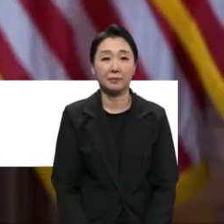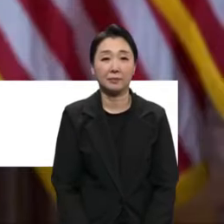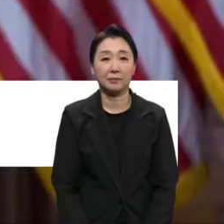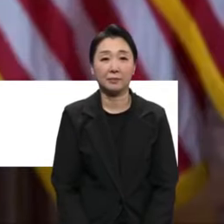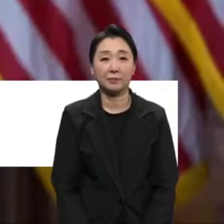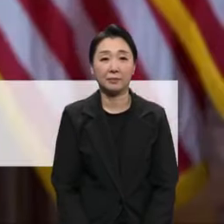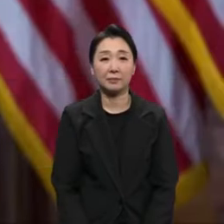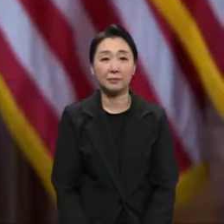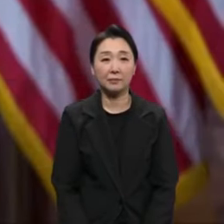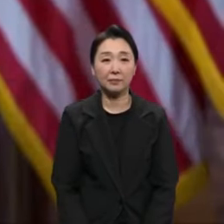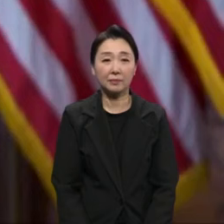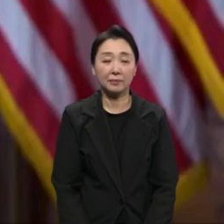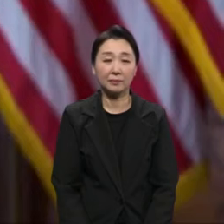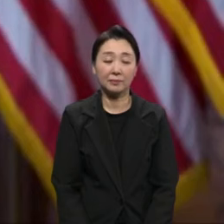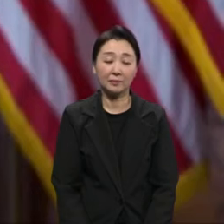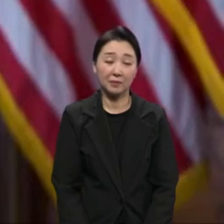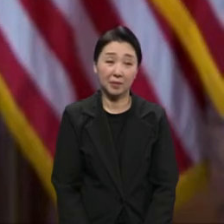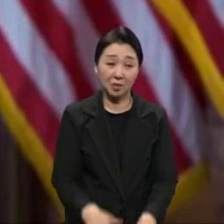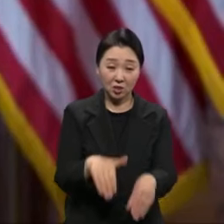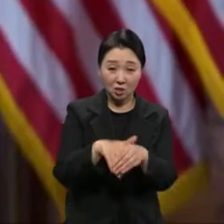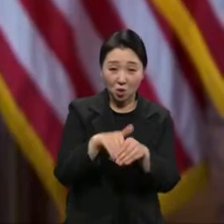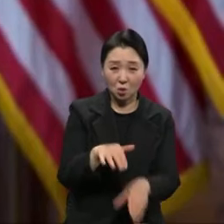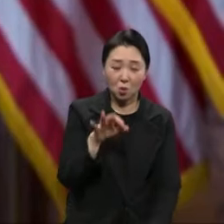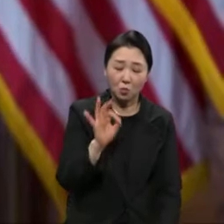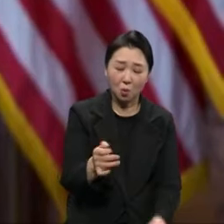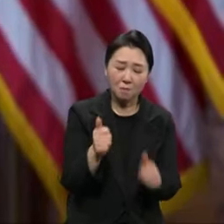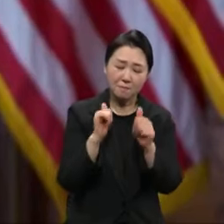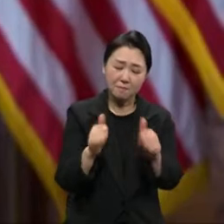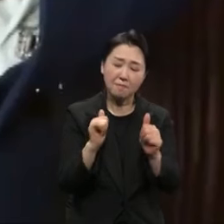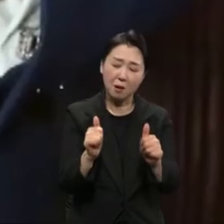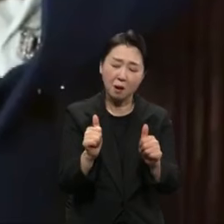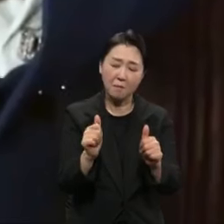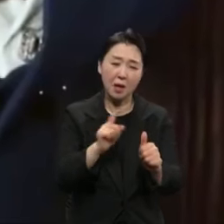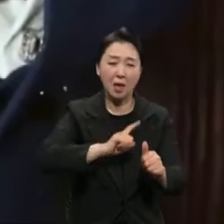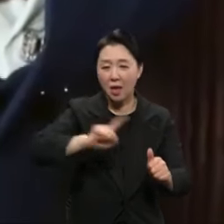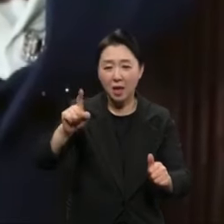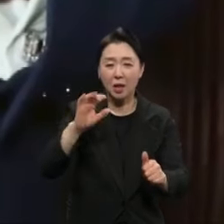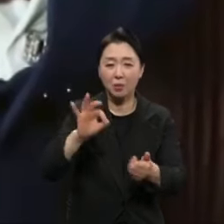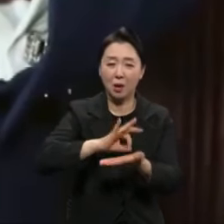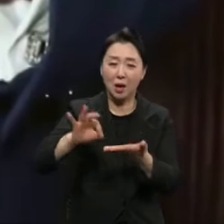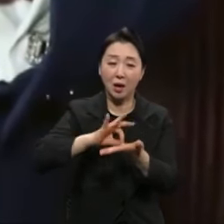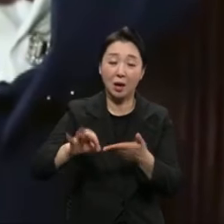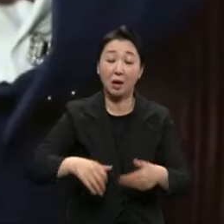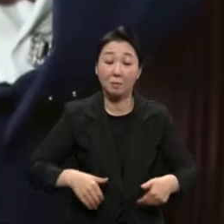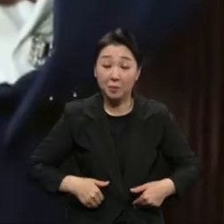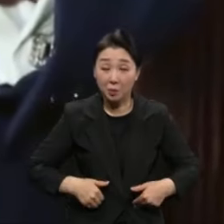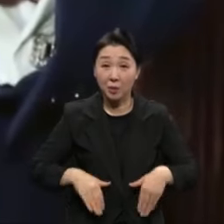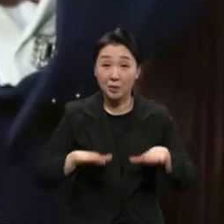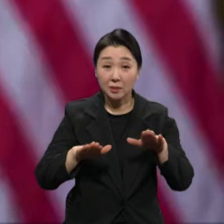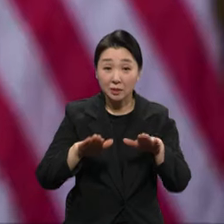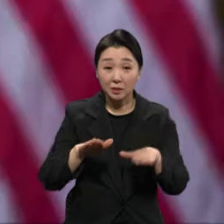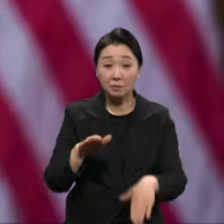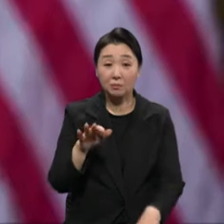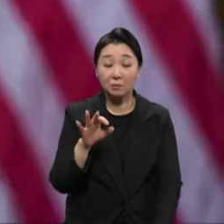stock. 막대한 선거 비용과 소송 비용에 시달리는 트럼프는 최근 50만 원짜리 신발에 이어 8만 원짜리